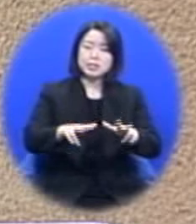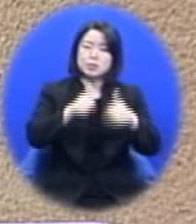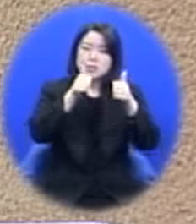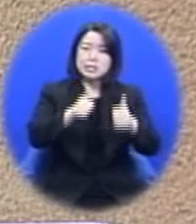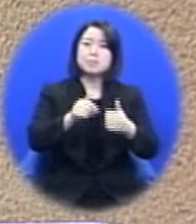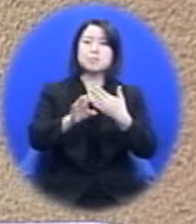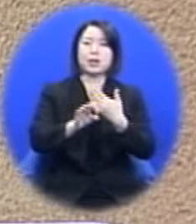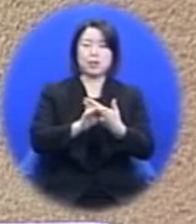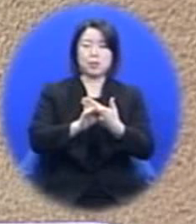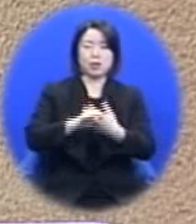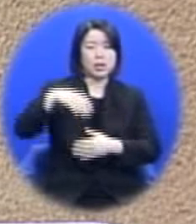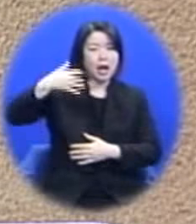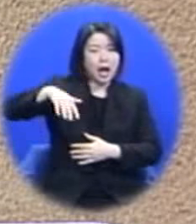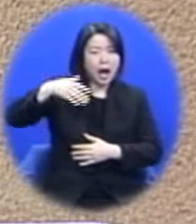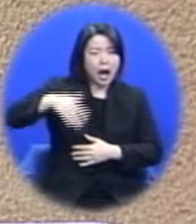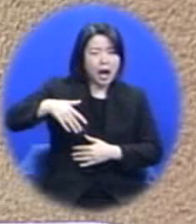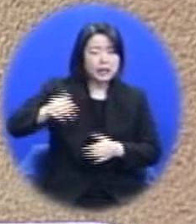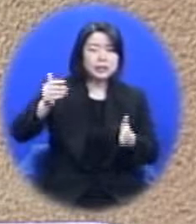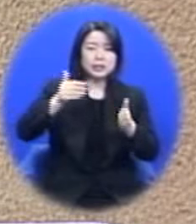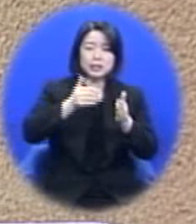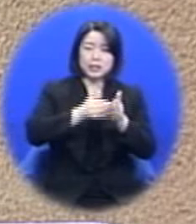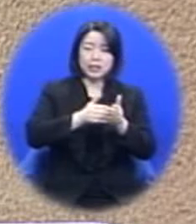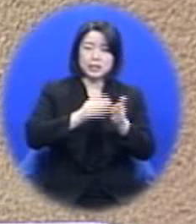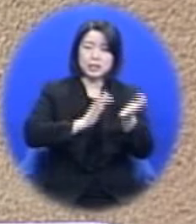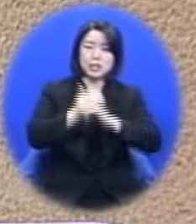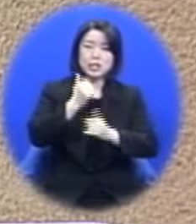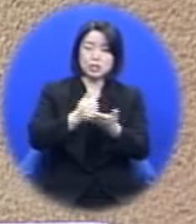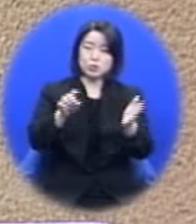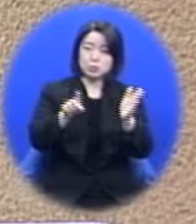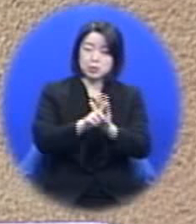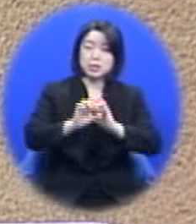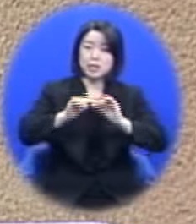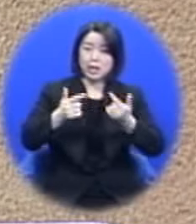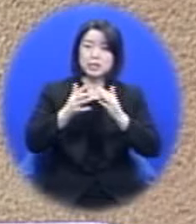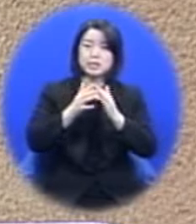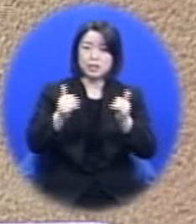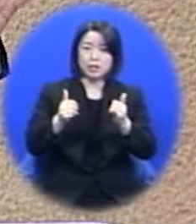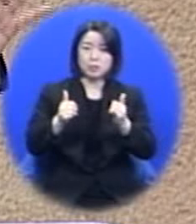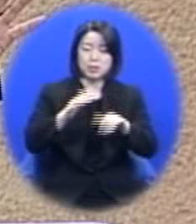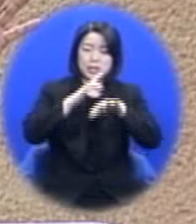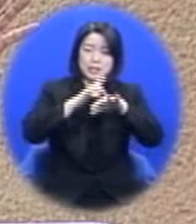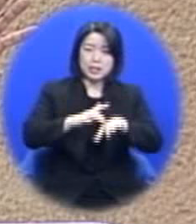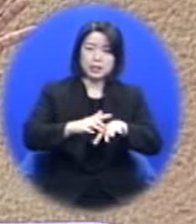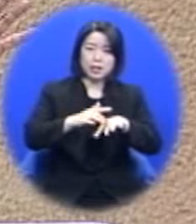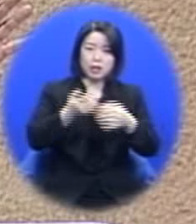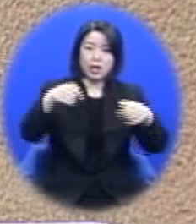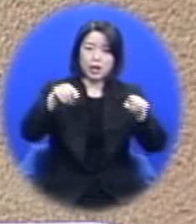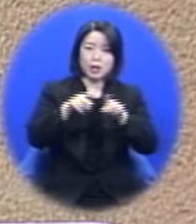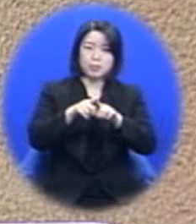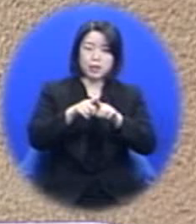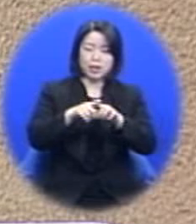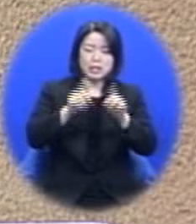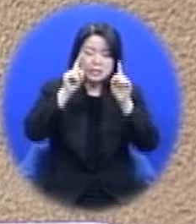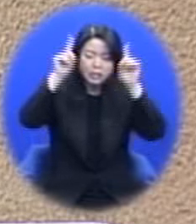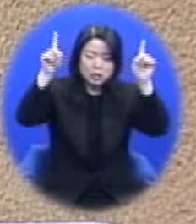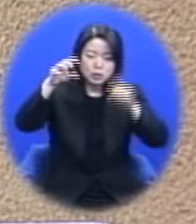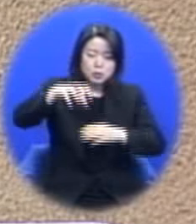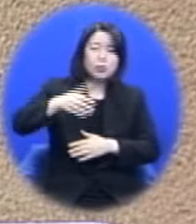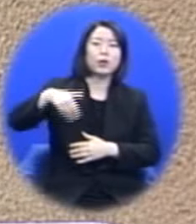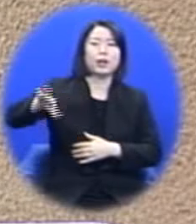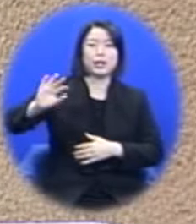심판하시면 아직까지 예수 믿지 않는 사람들은 사탄과 함께 다 무저갱으로 지옥으로 가야